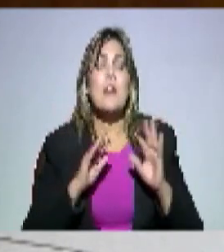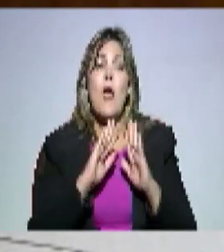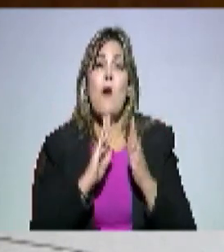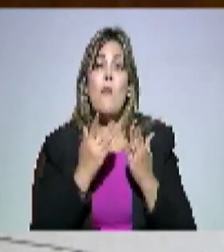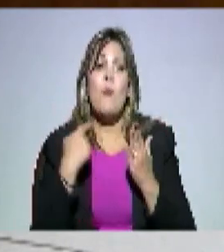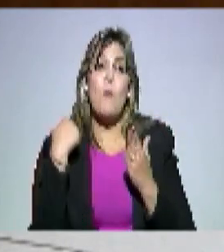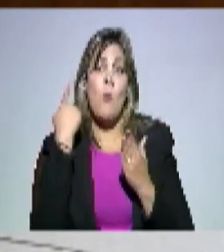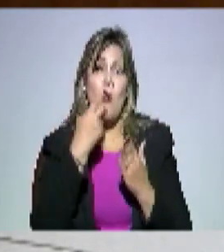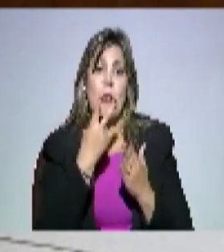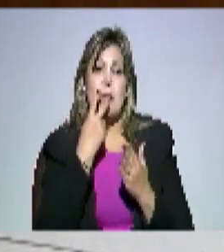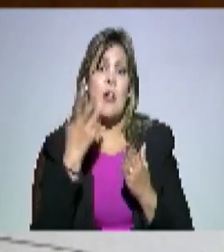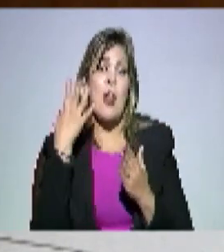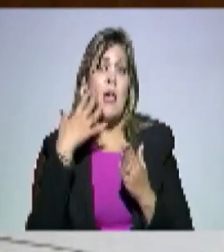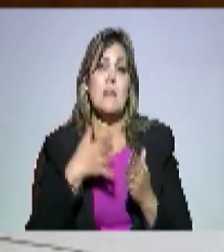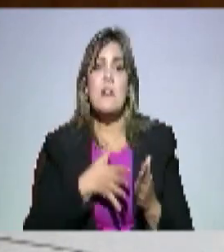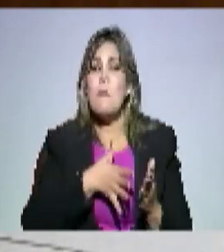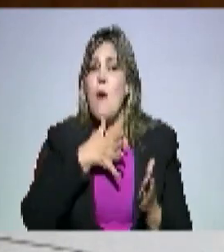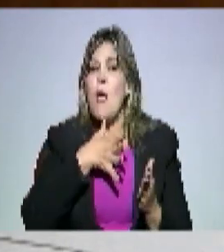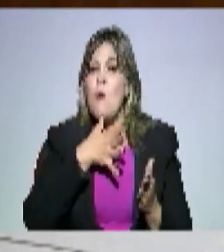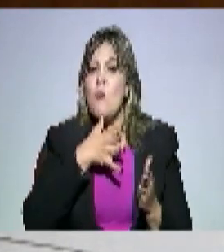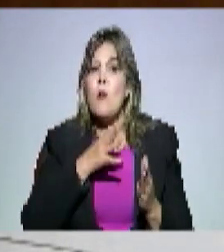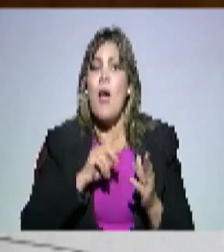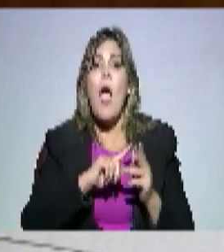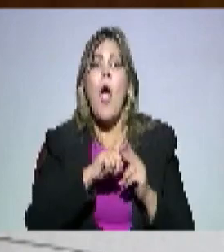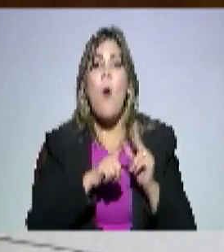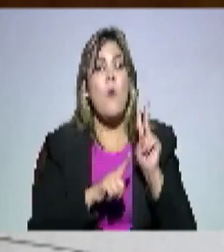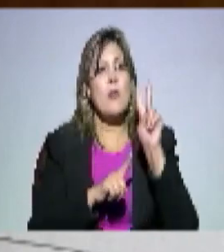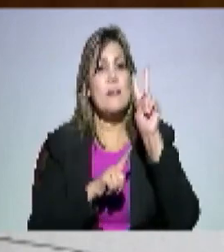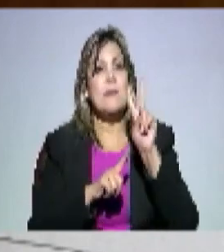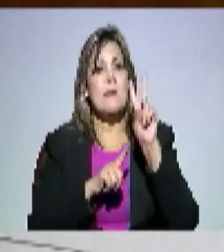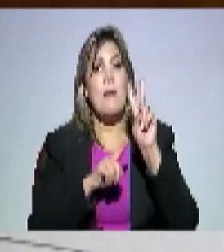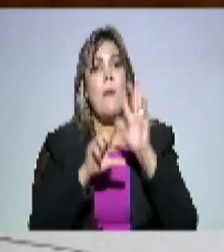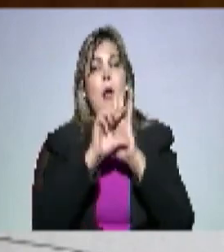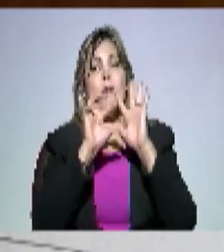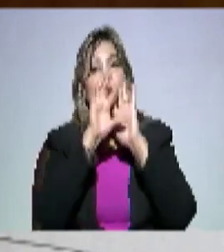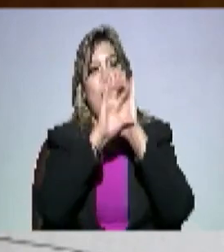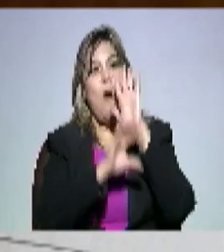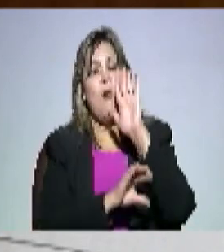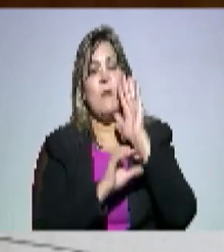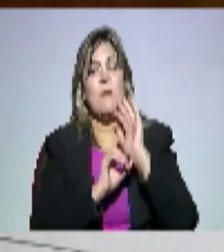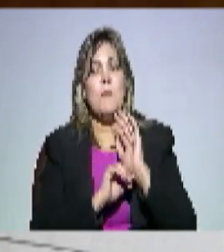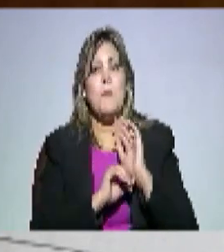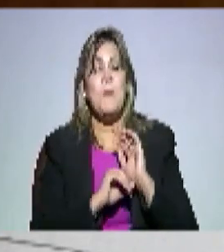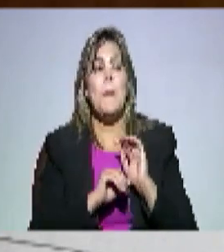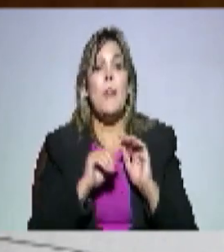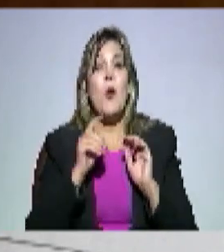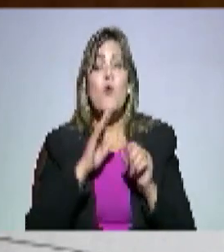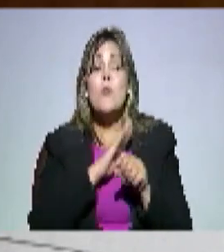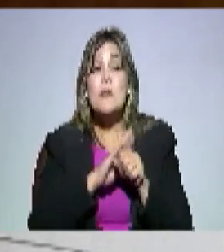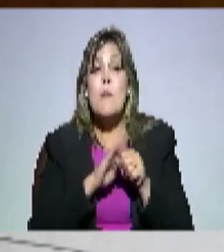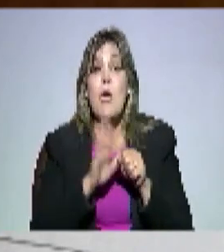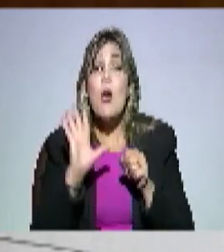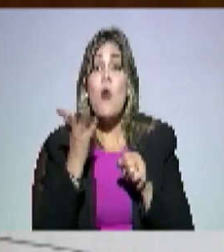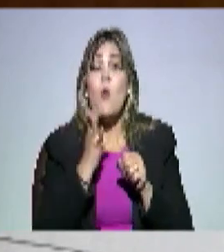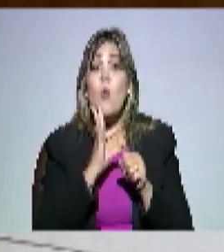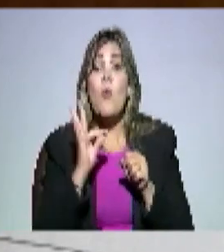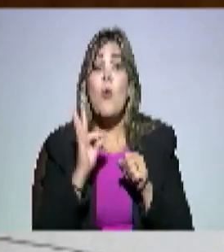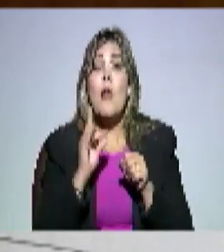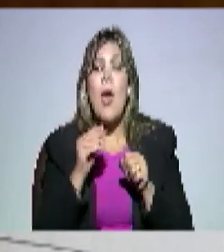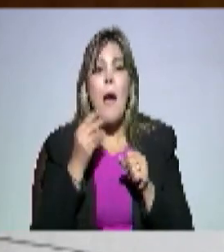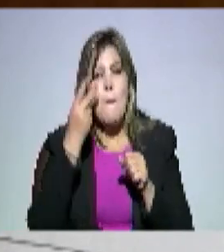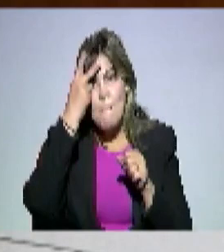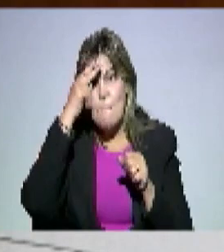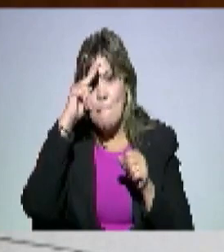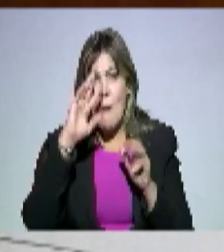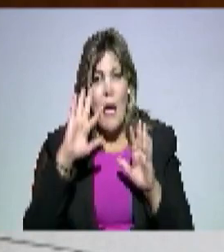ذبايح مذكورين في اول سبع اصحاحات من سفر الويين والذبائح كلها زي ما حضراتكم عارفين كده تشير